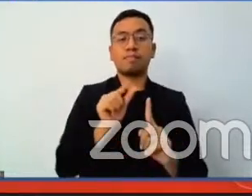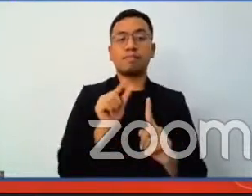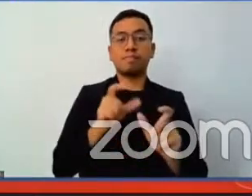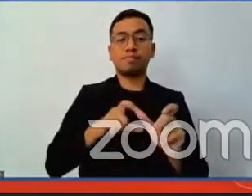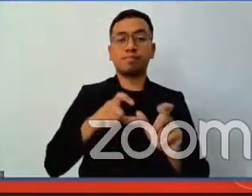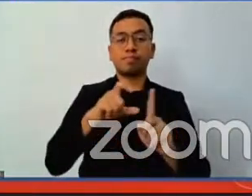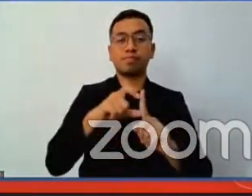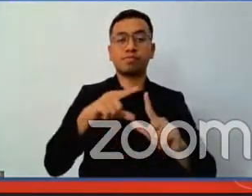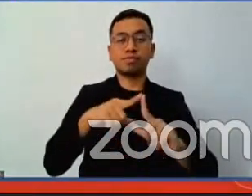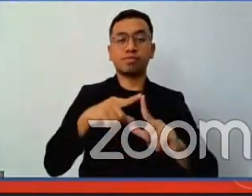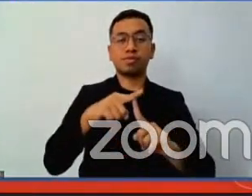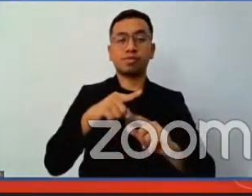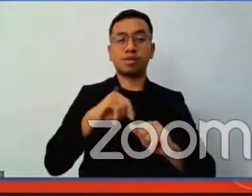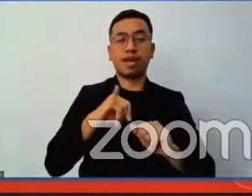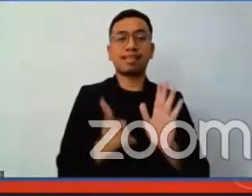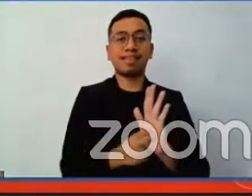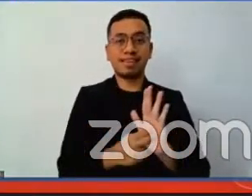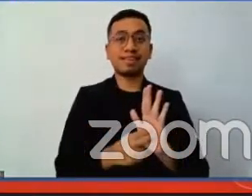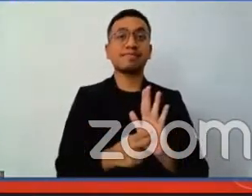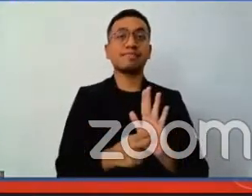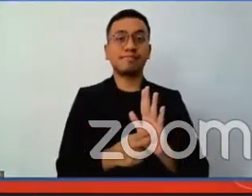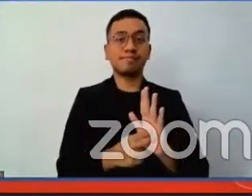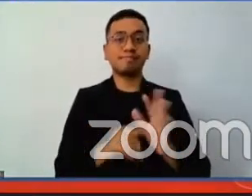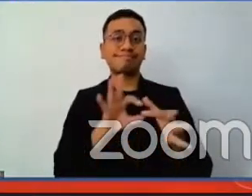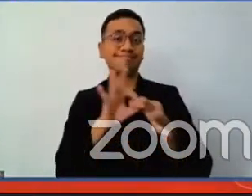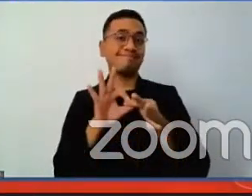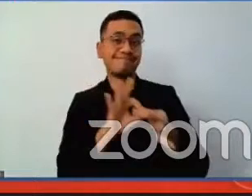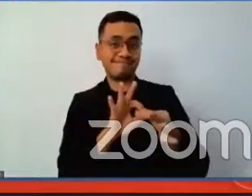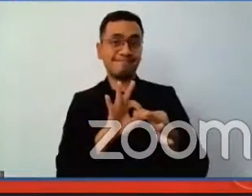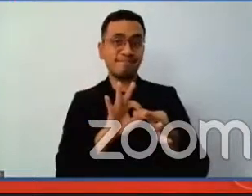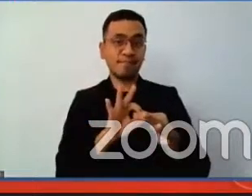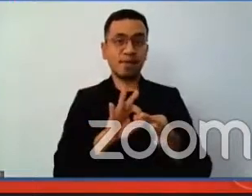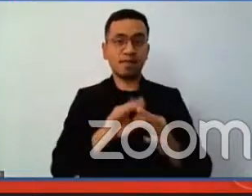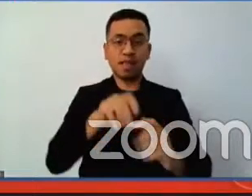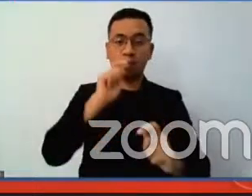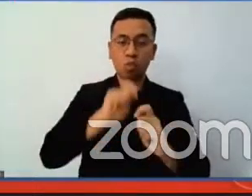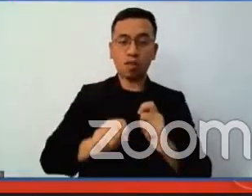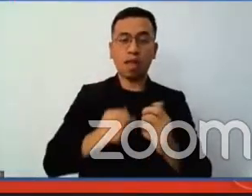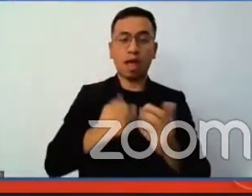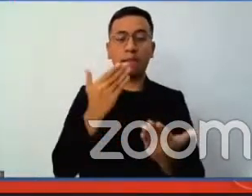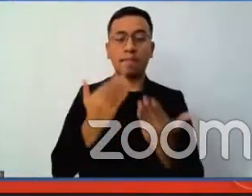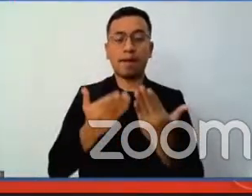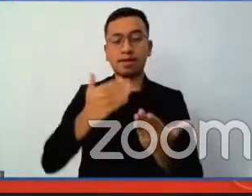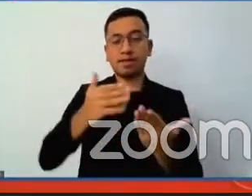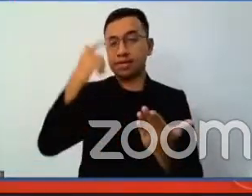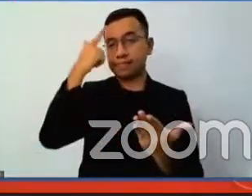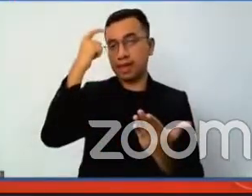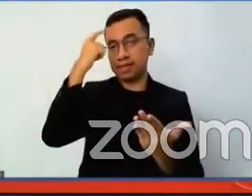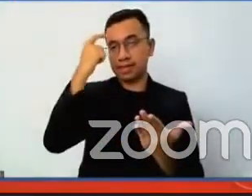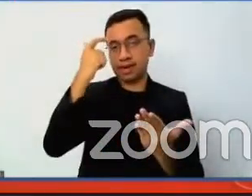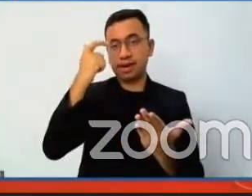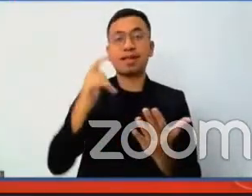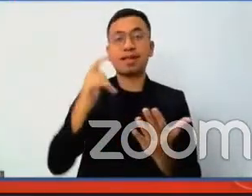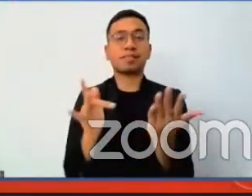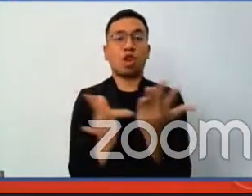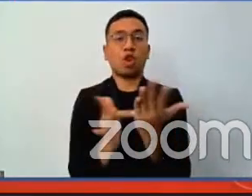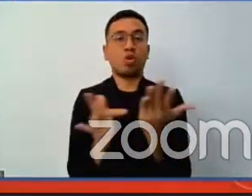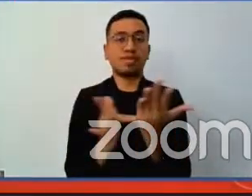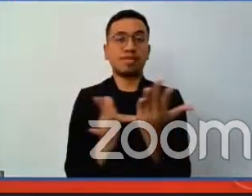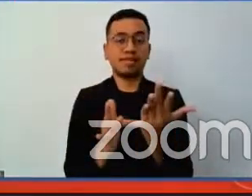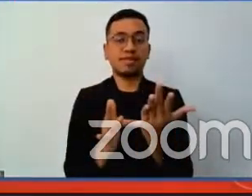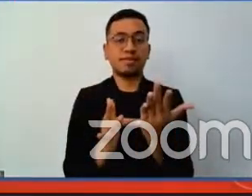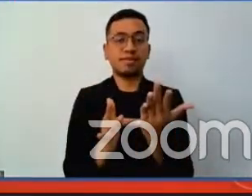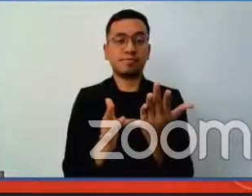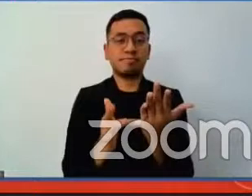Informasi Kemdikbudristek telah menghadirkan aplikasi pembelajaran berbasis teknologi yang